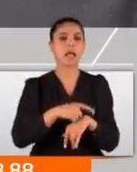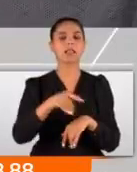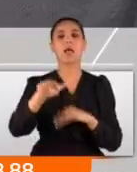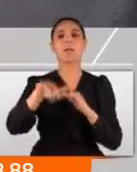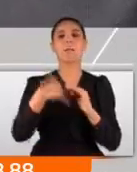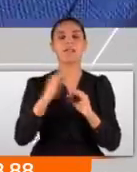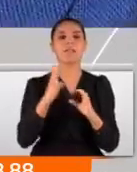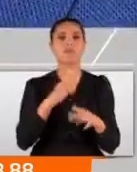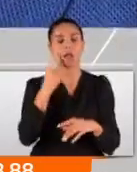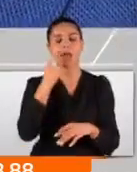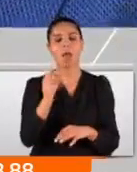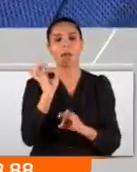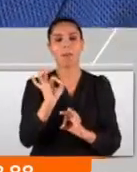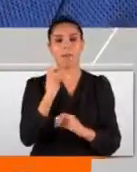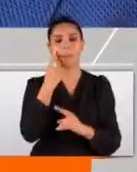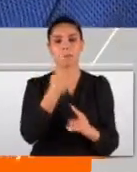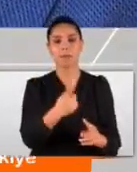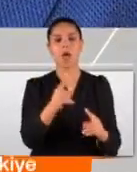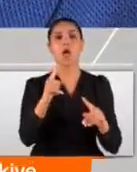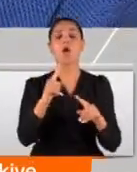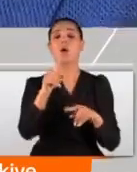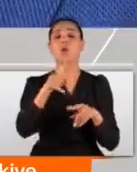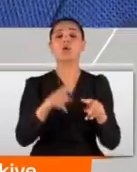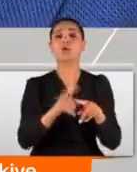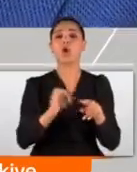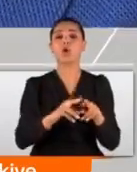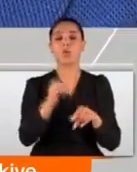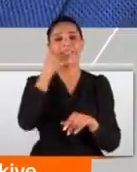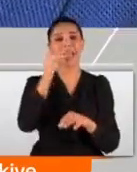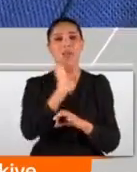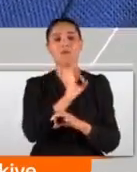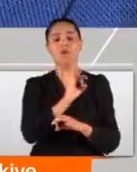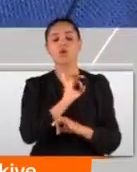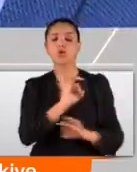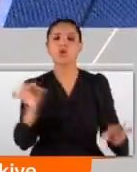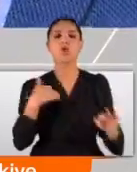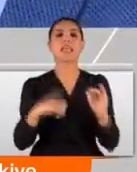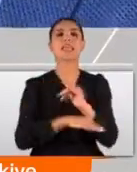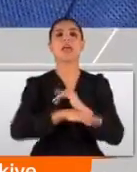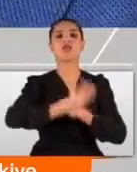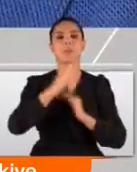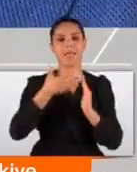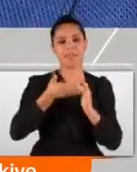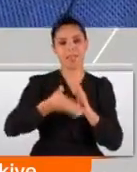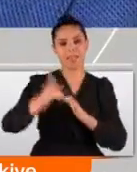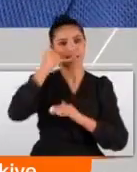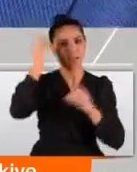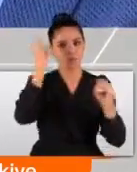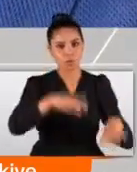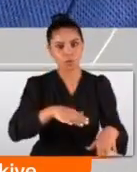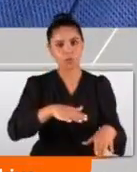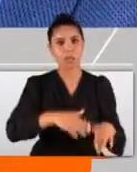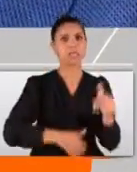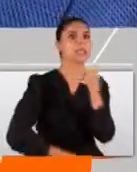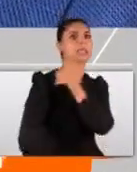gelmiş ona bakmak için. Nomofobi adını verdiğimiz bir hastalık var artık. Telefonsuz yaşayamıyoruz. Hatta evden çıkarken telefonu unutursak yarı